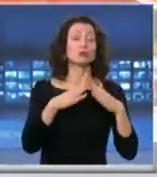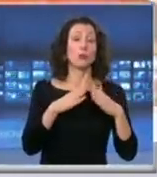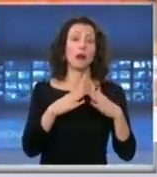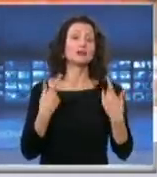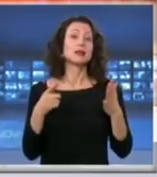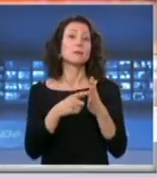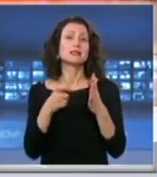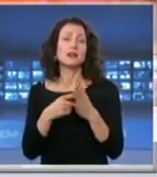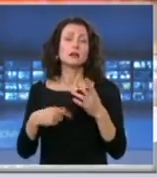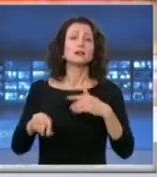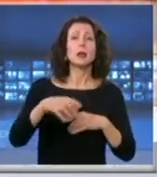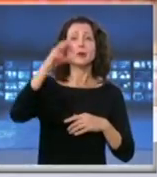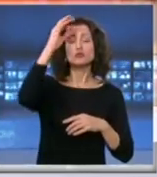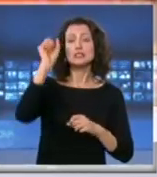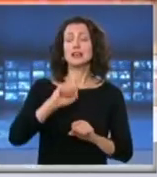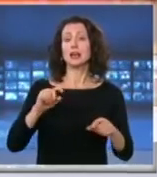и родители разказваме сега.